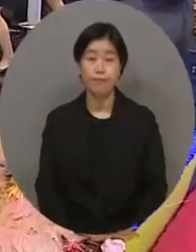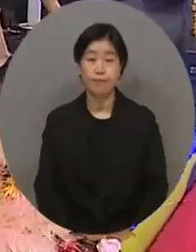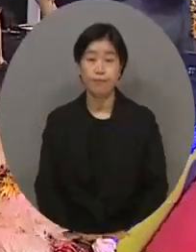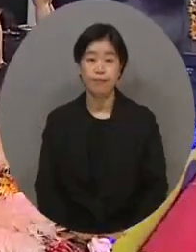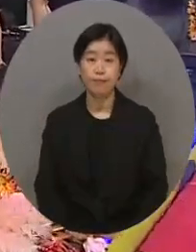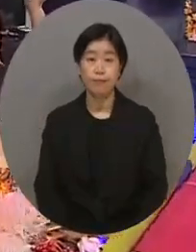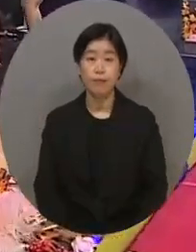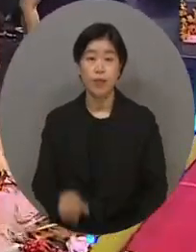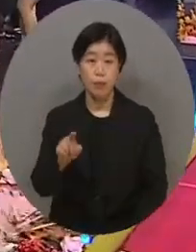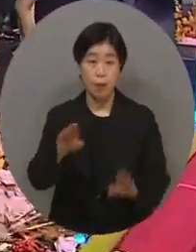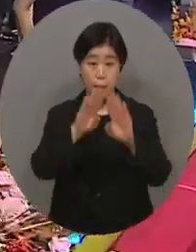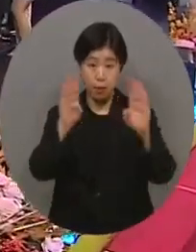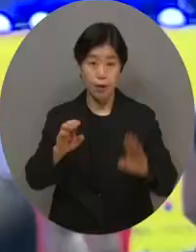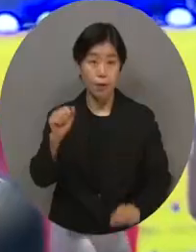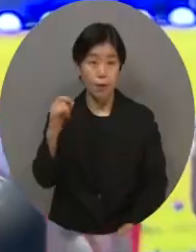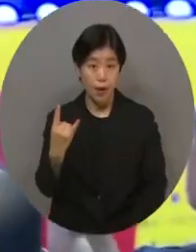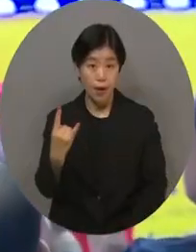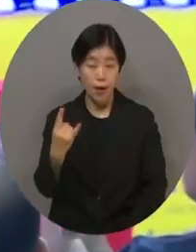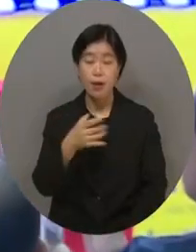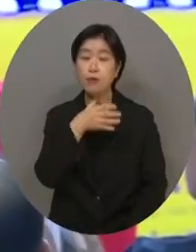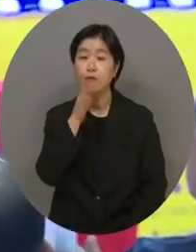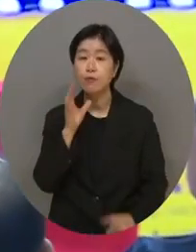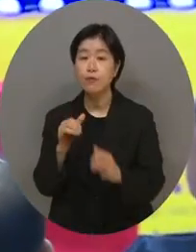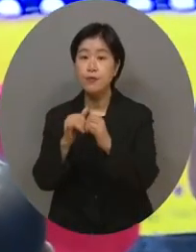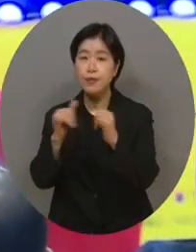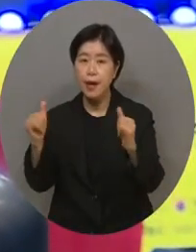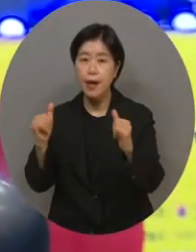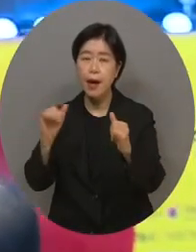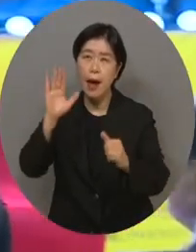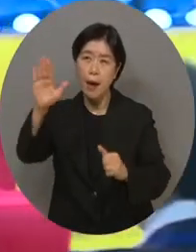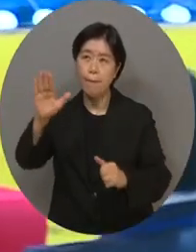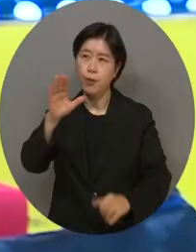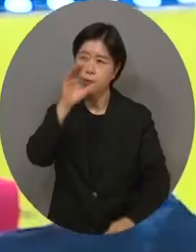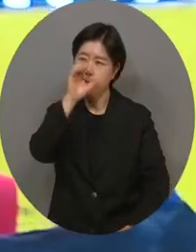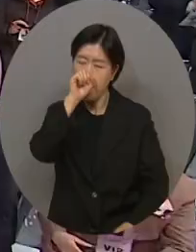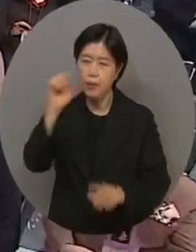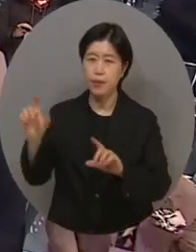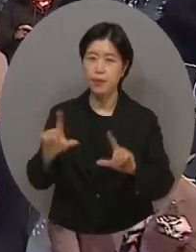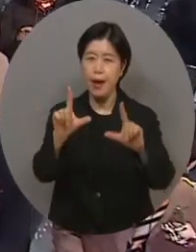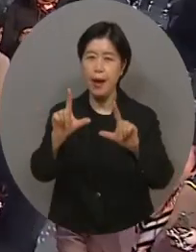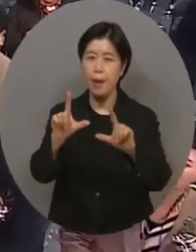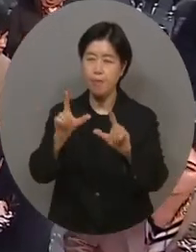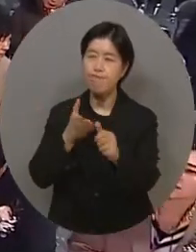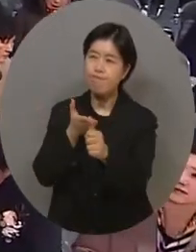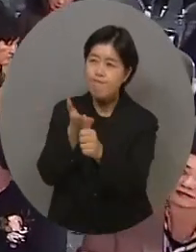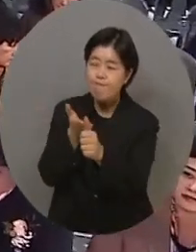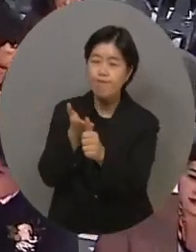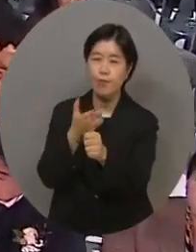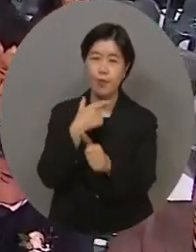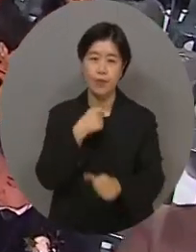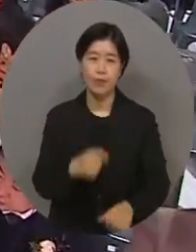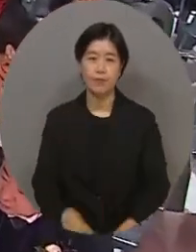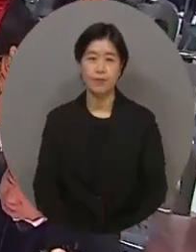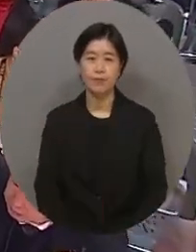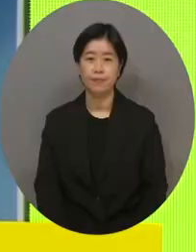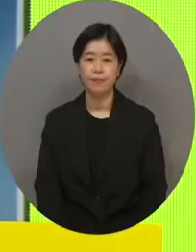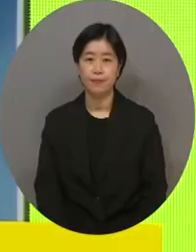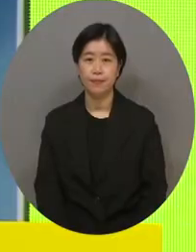그러면서 이번 박람회가 시니어들의 행복하고 활기찬 노후를 위한 활력을 제공하기를 바란다고